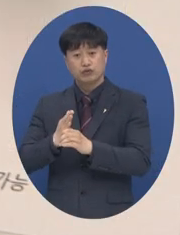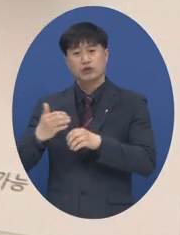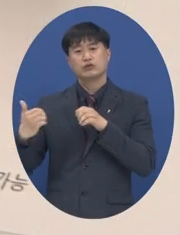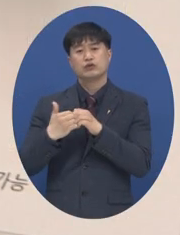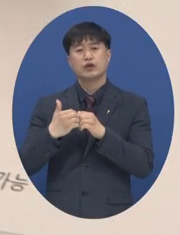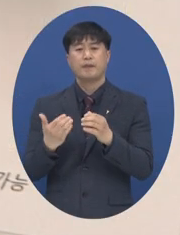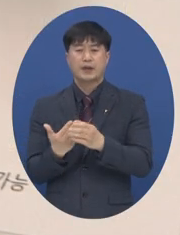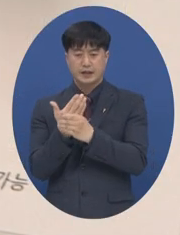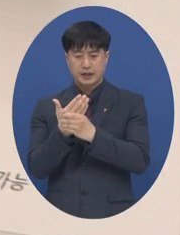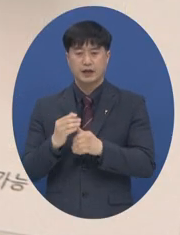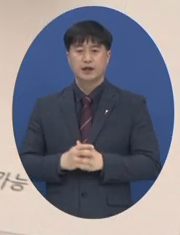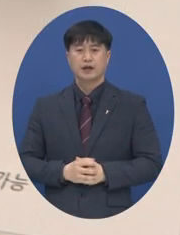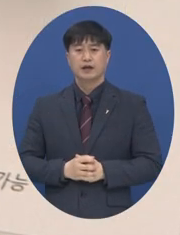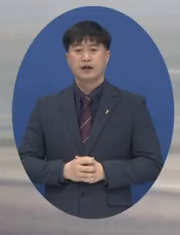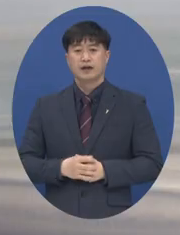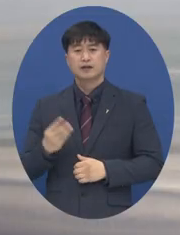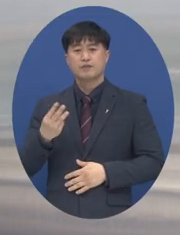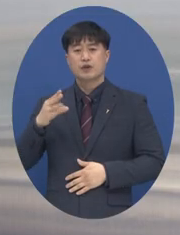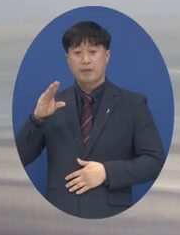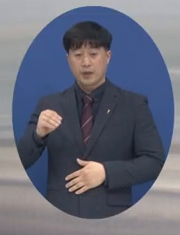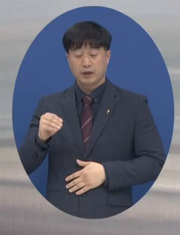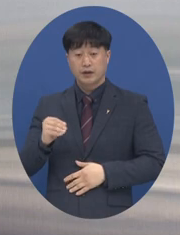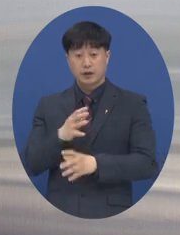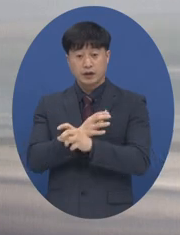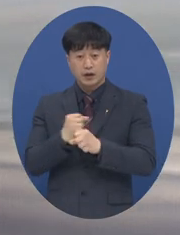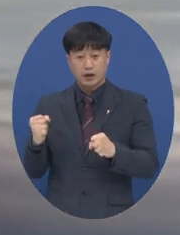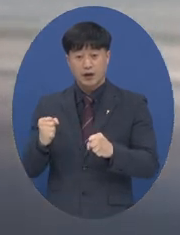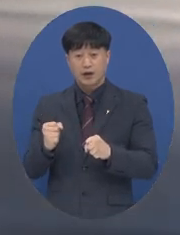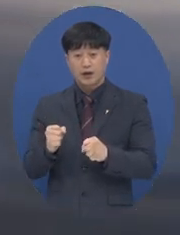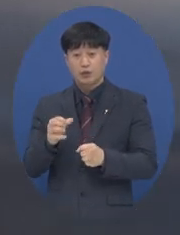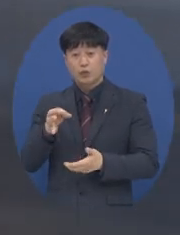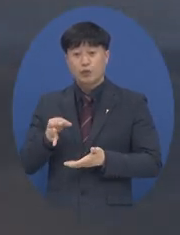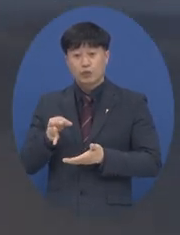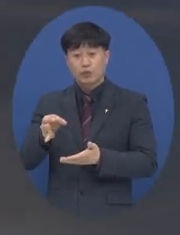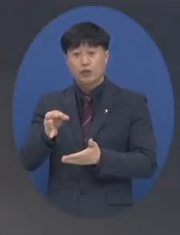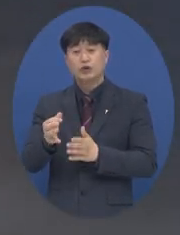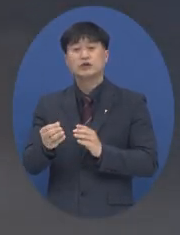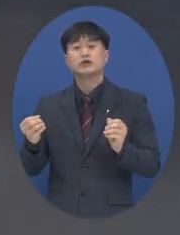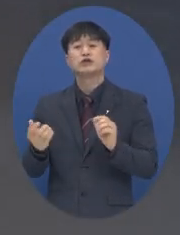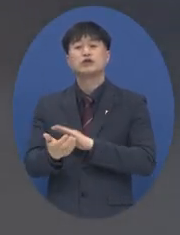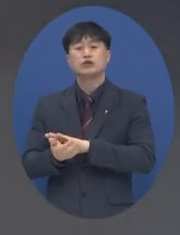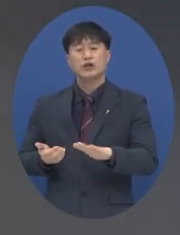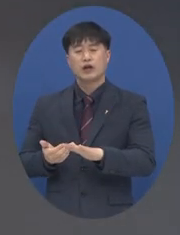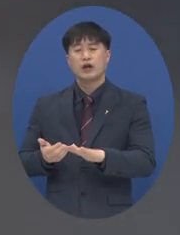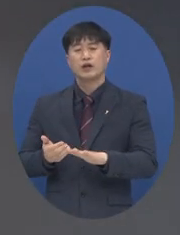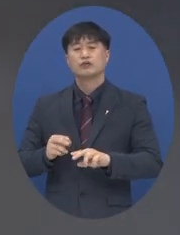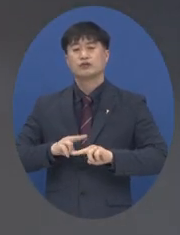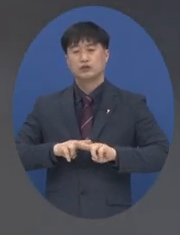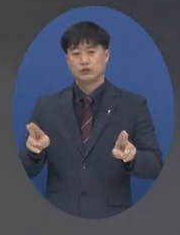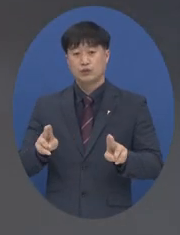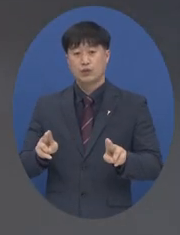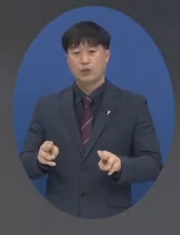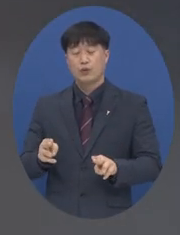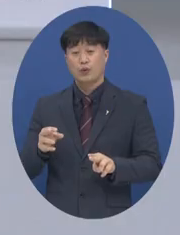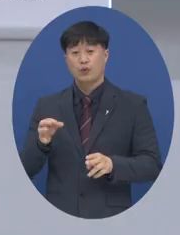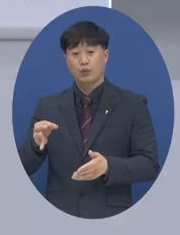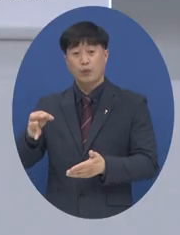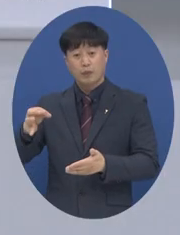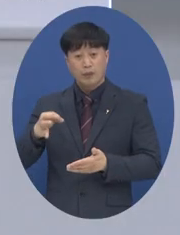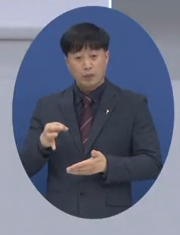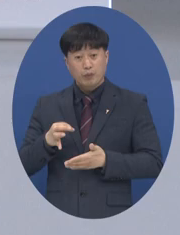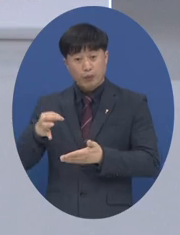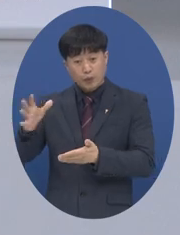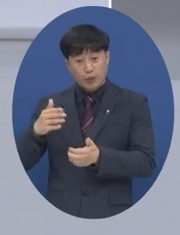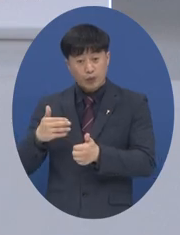우크라 사태 같애서 버린 겁니다 3,000만 원에 가까운 계약이 소금 직전에 중단됐고 이젠 대금을 받는 다고 해도 제품을